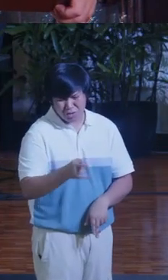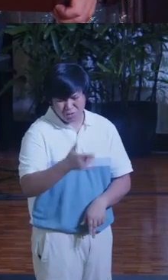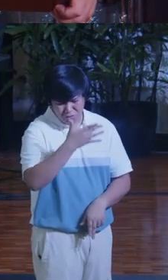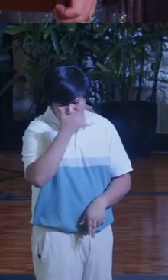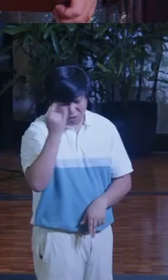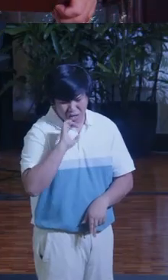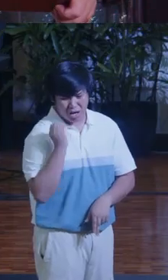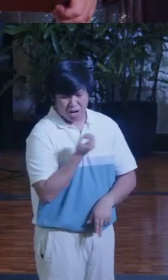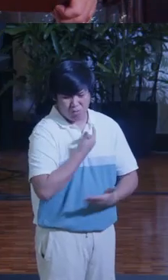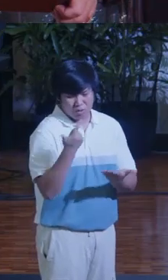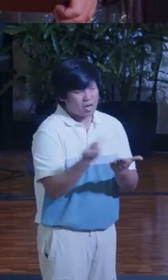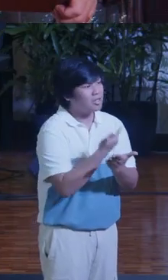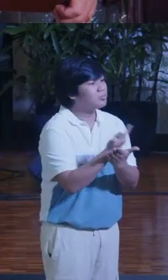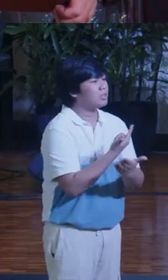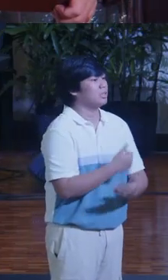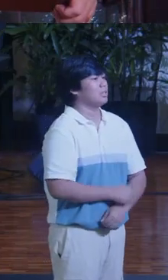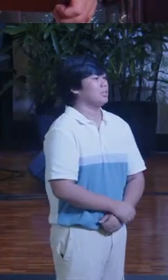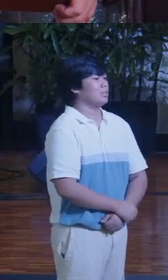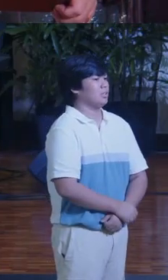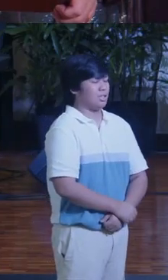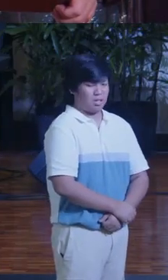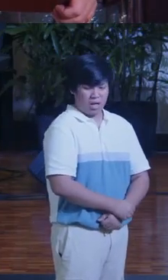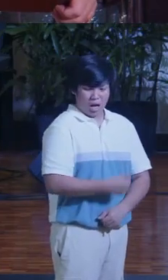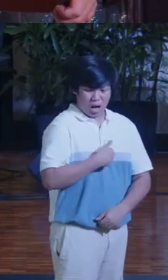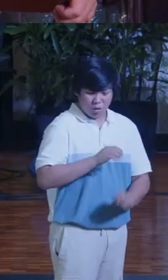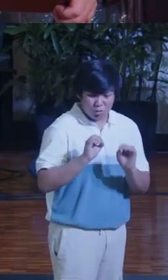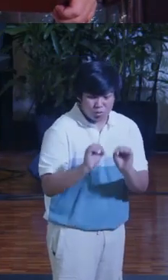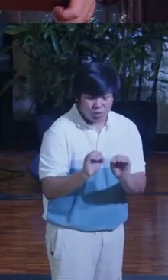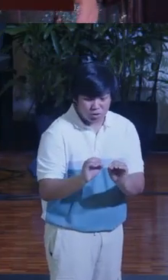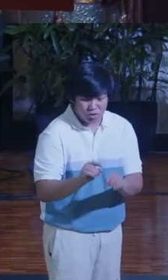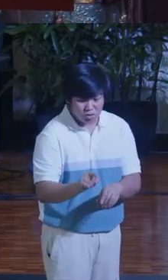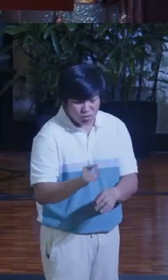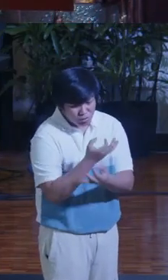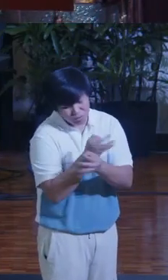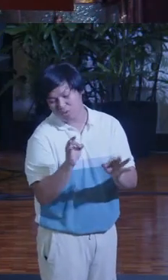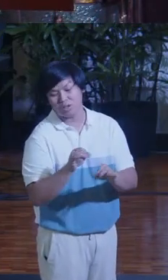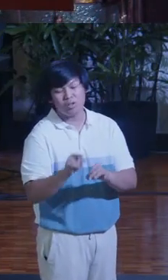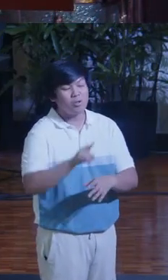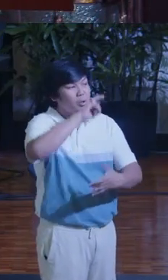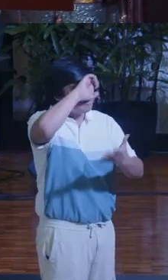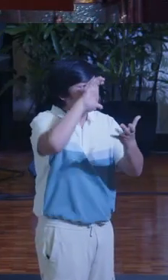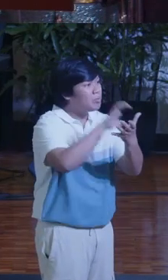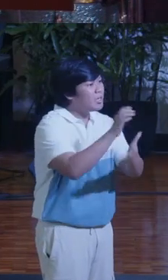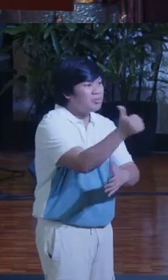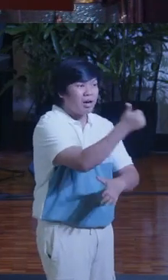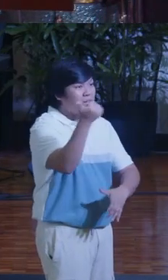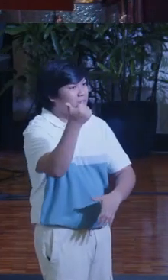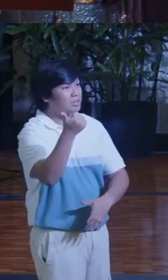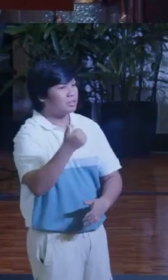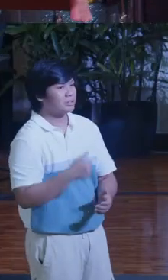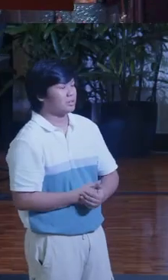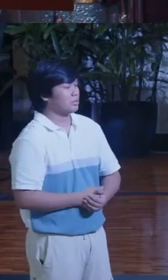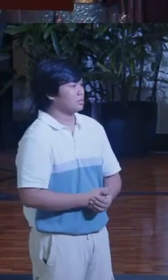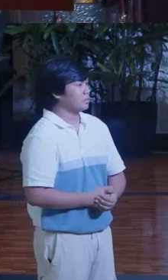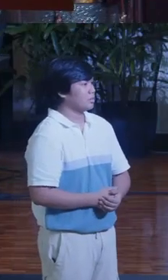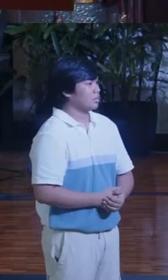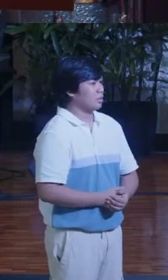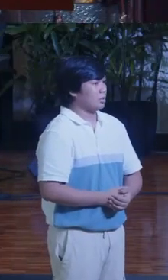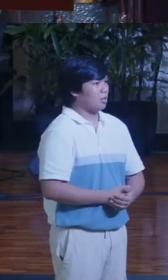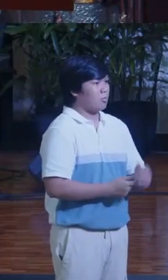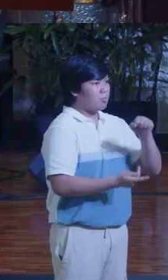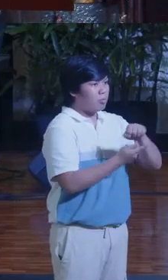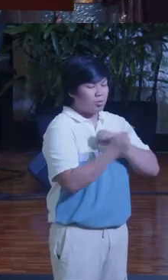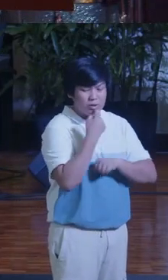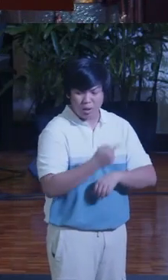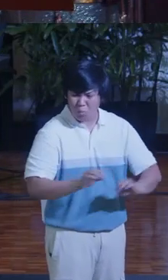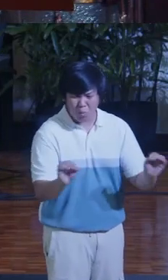the true gospel. And you are listening to another gospel. Not that there is any other gospel,